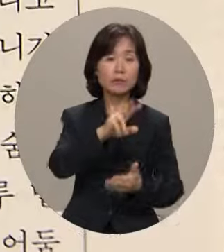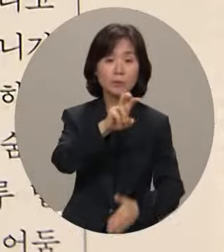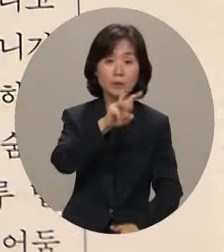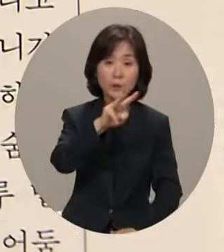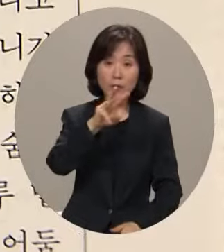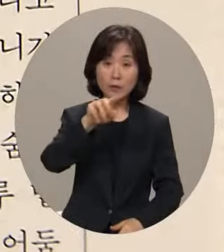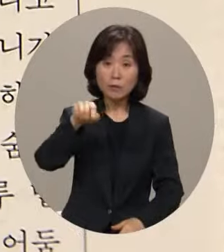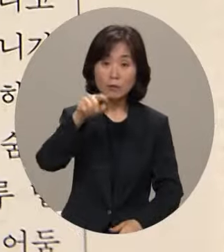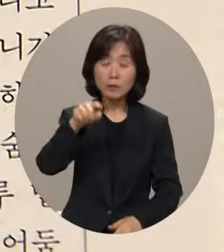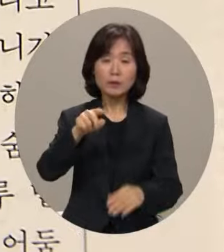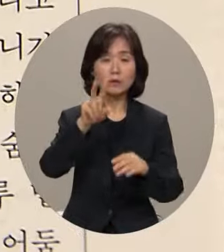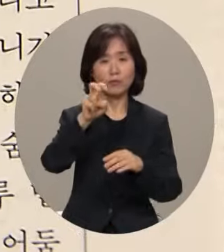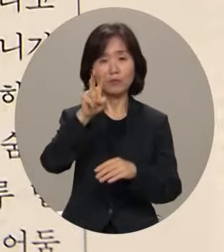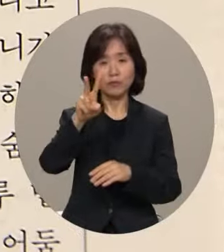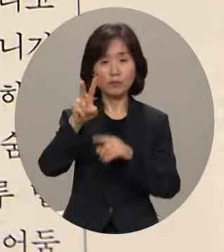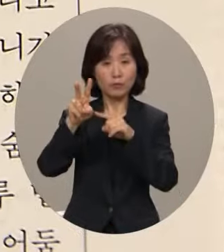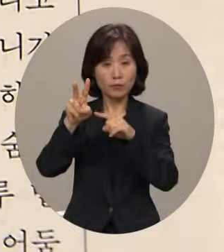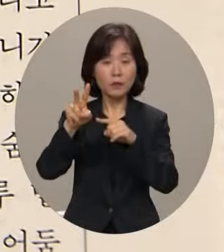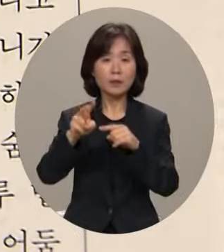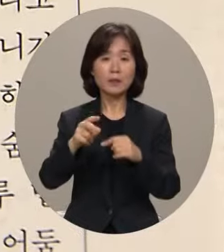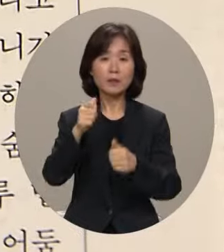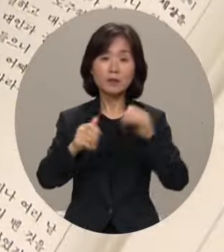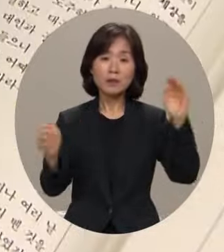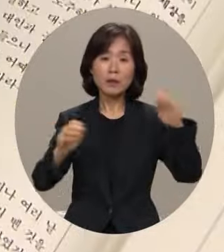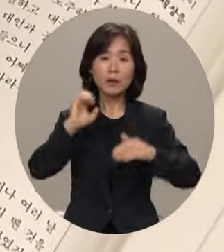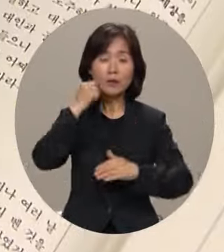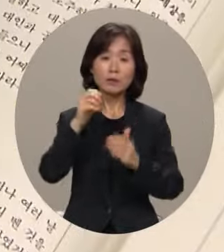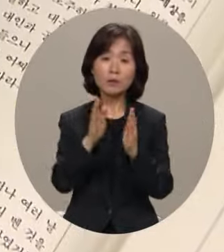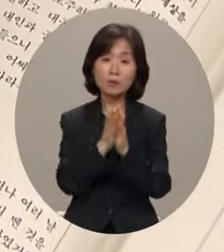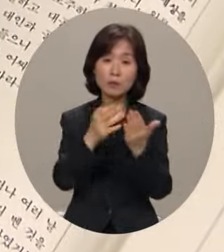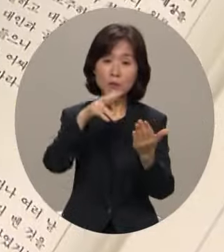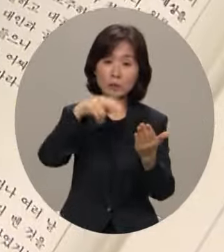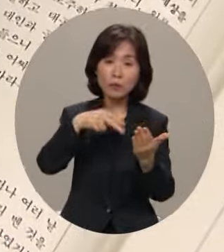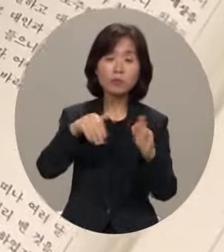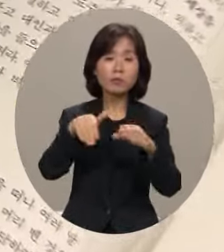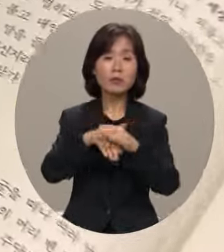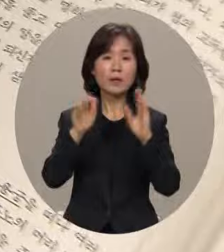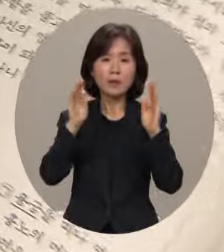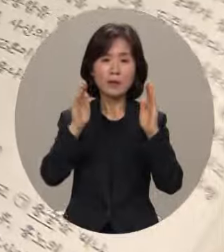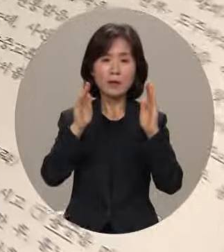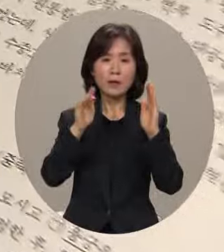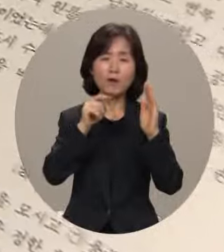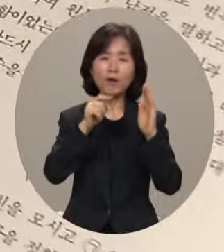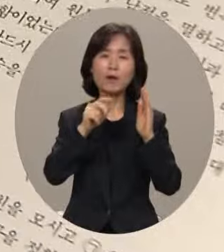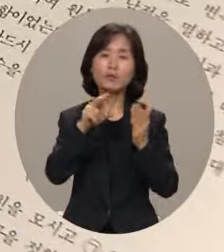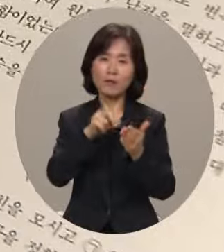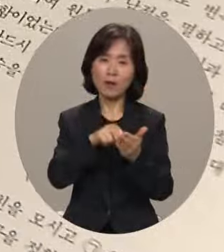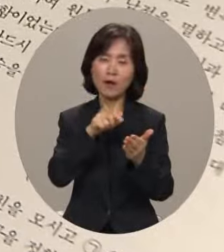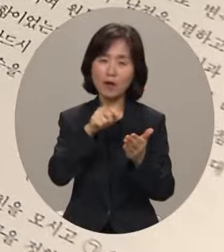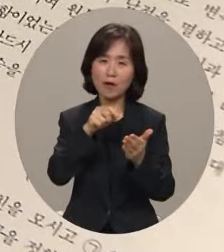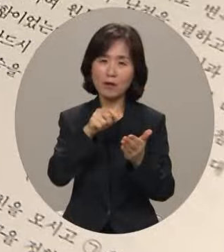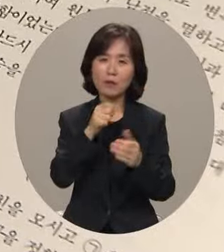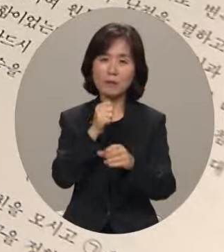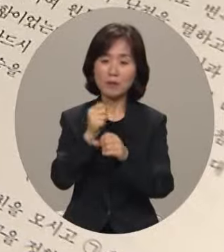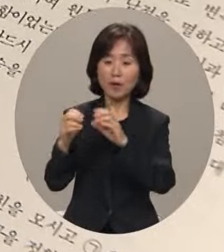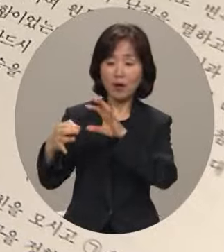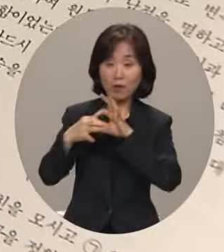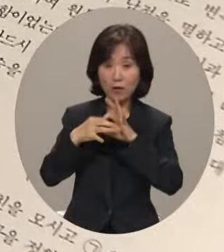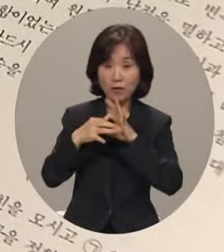가운데 22개가 수험생들이 어려워하는 독서와 문학에서 출제되면서 연계 체감도는